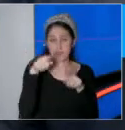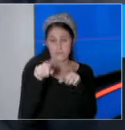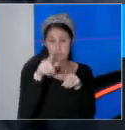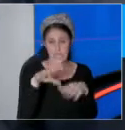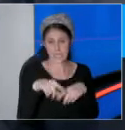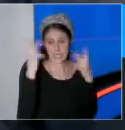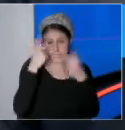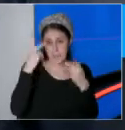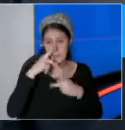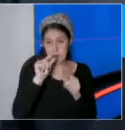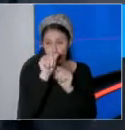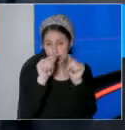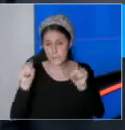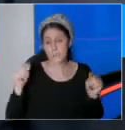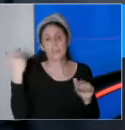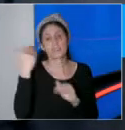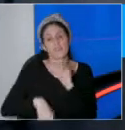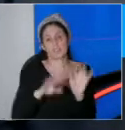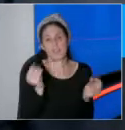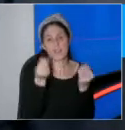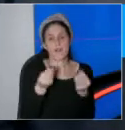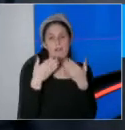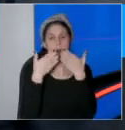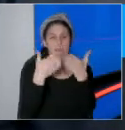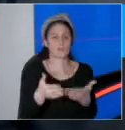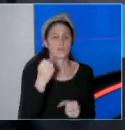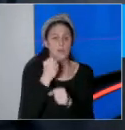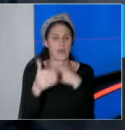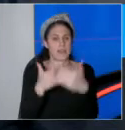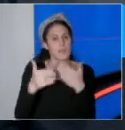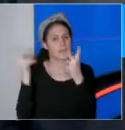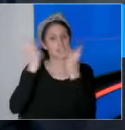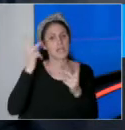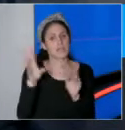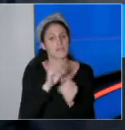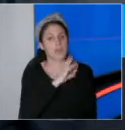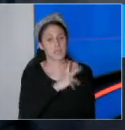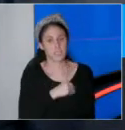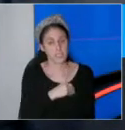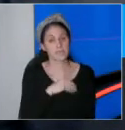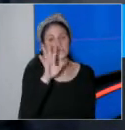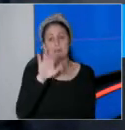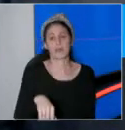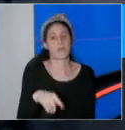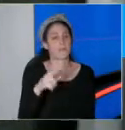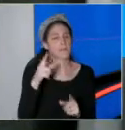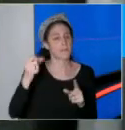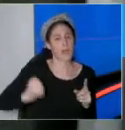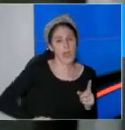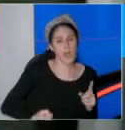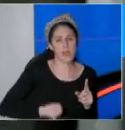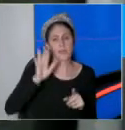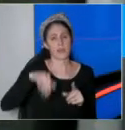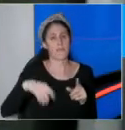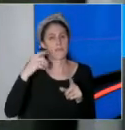בסופו של דבר יעזרו לקדם הסדר עם הפלסטינים. באיזה אופן? נכון גם האמירויות וגם לגבי בחרן